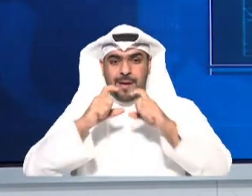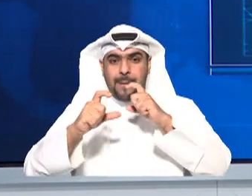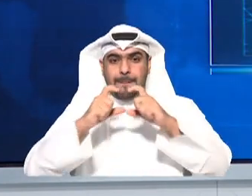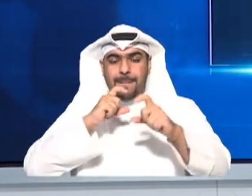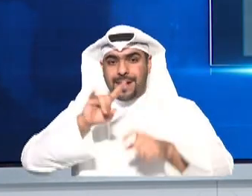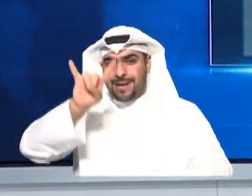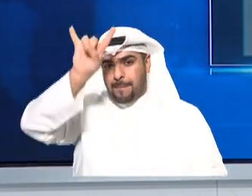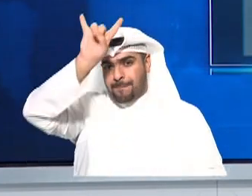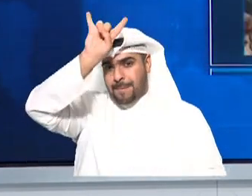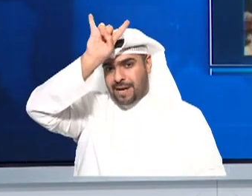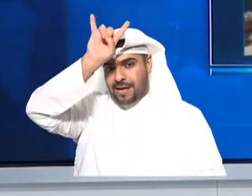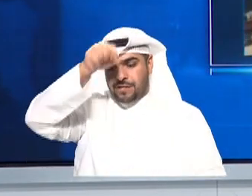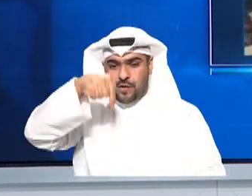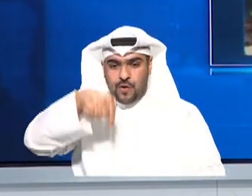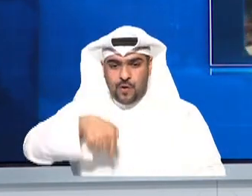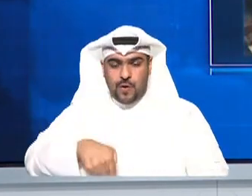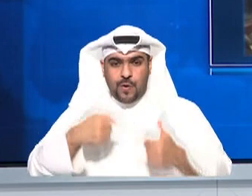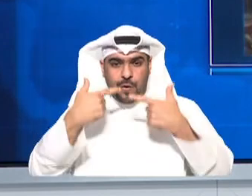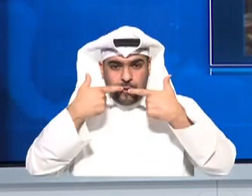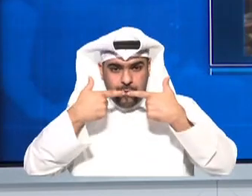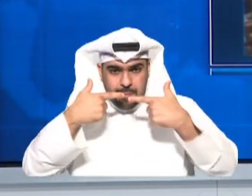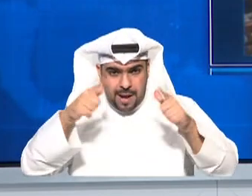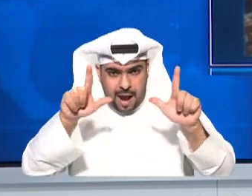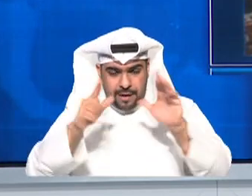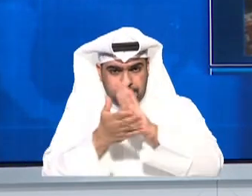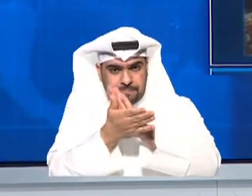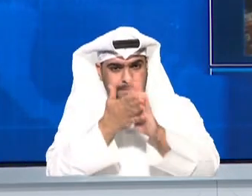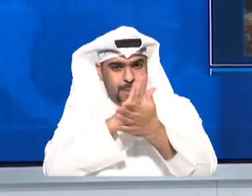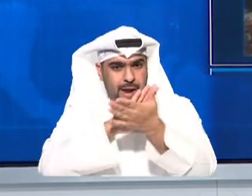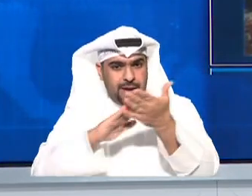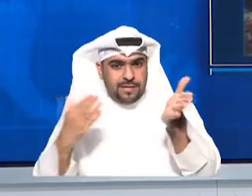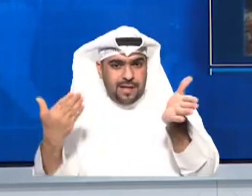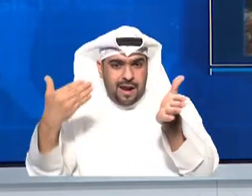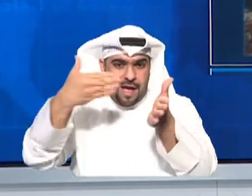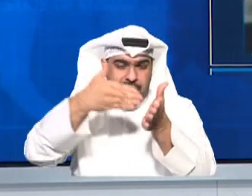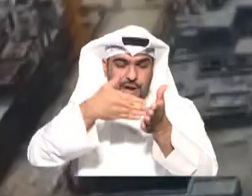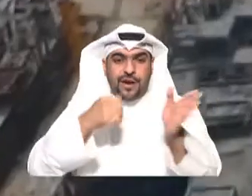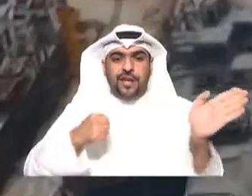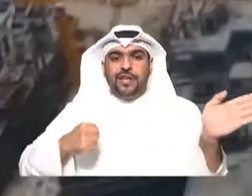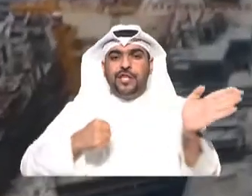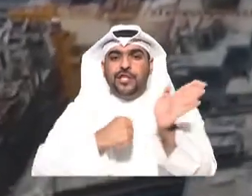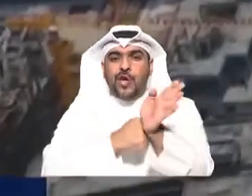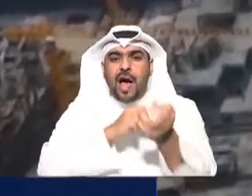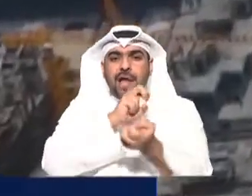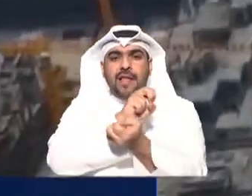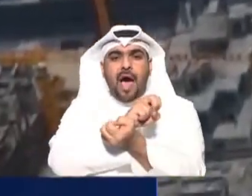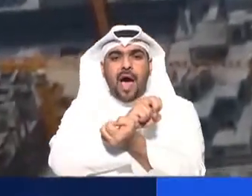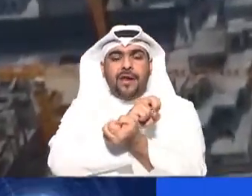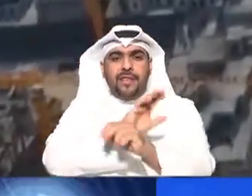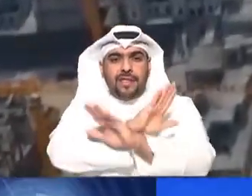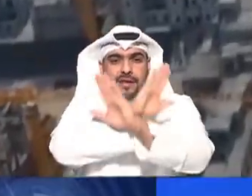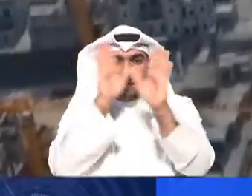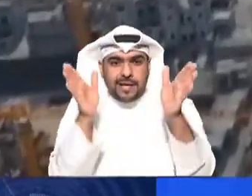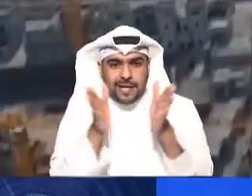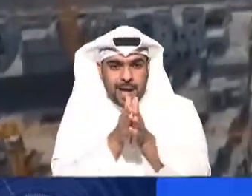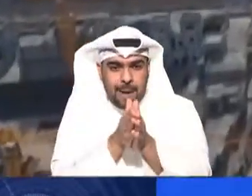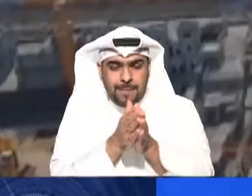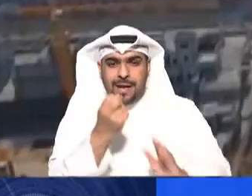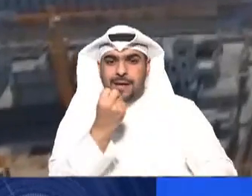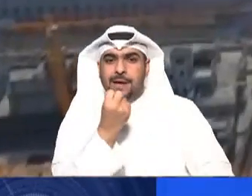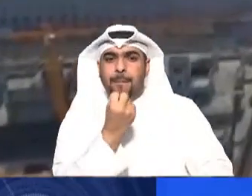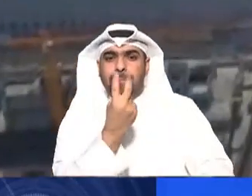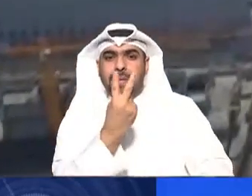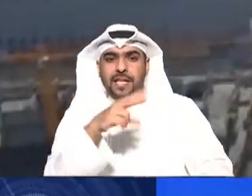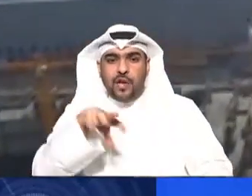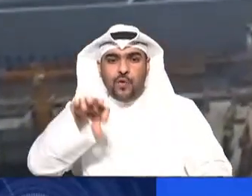اليوم تخصيص آخر إصدار سندات وتورق بقيمة إجمالية بلغت 290 مليون دينار. وأضاف